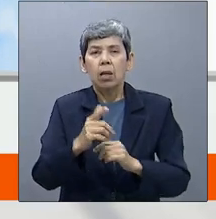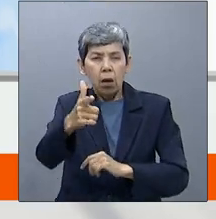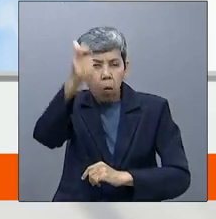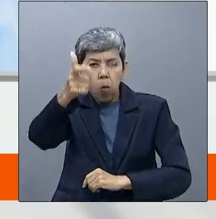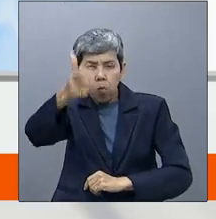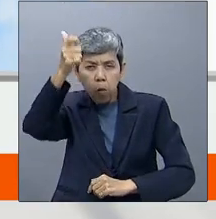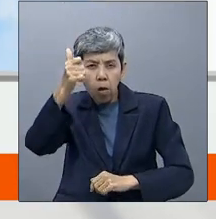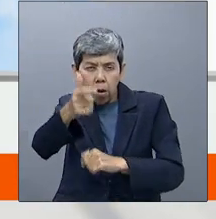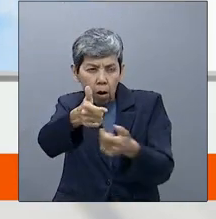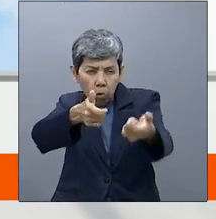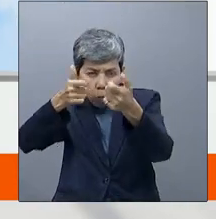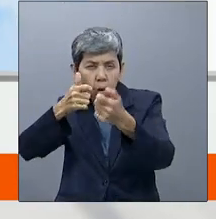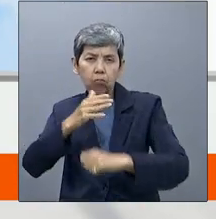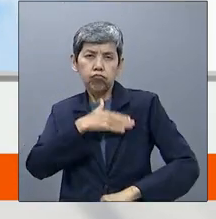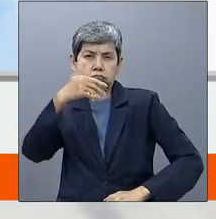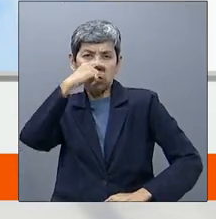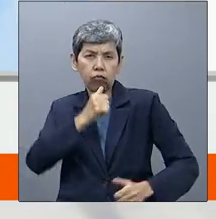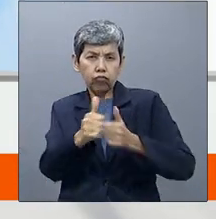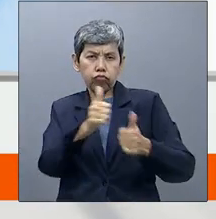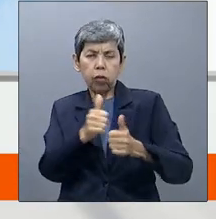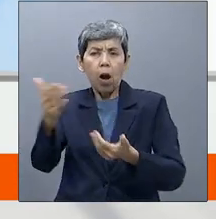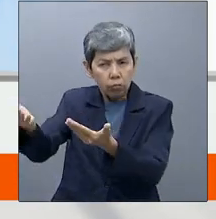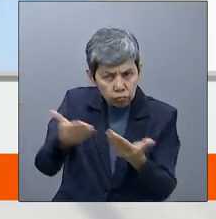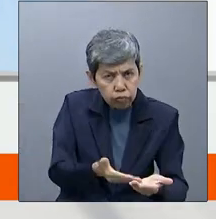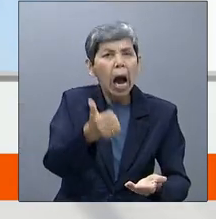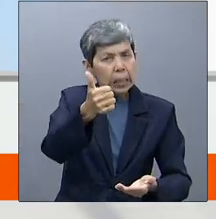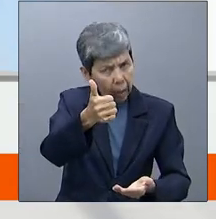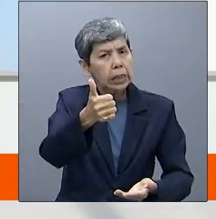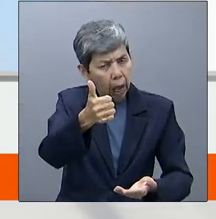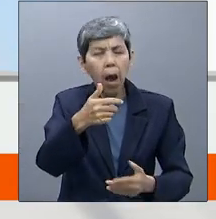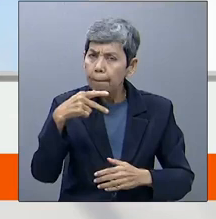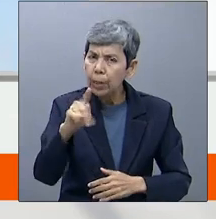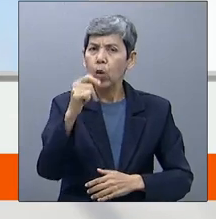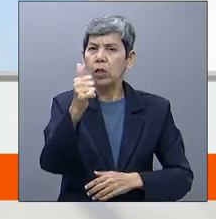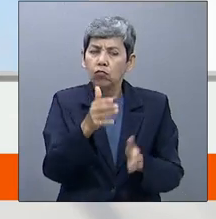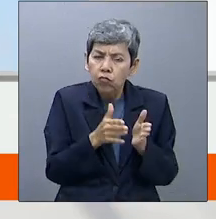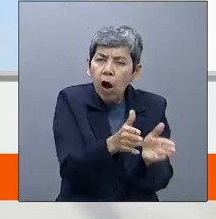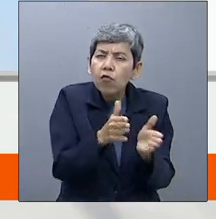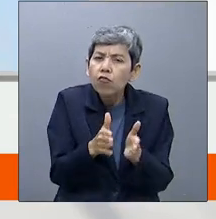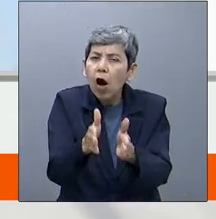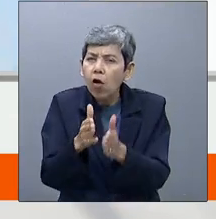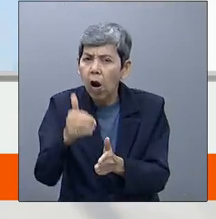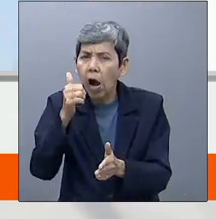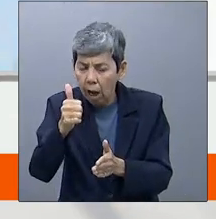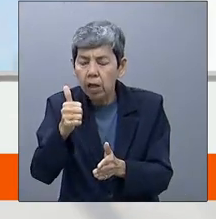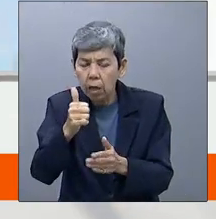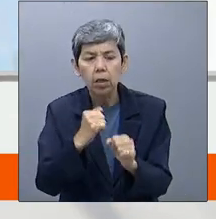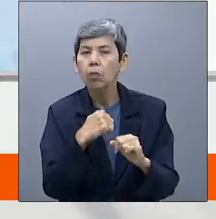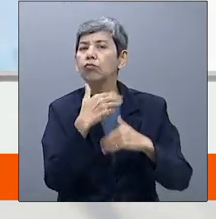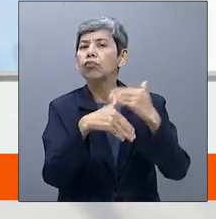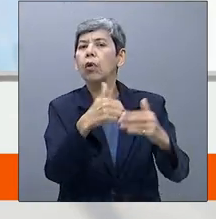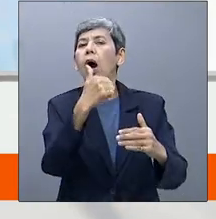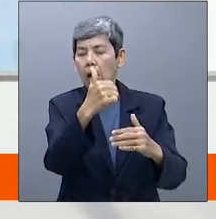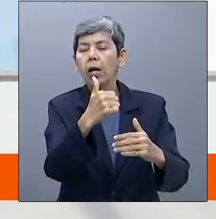นปืนทีมชาติอะไรอย่างเงี้ยนะเราก็มาก็อันนั้นก็เป็นประโยชน์เฉพาะทางแต่พวกนี้ก็โตไม่ได้เท่าไหร่หรอกใช่